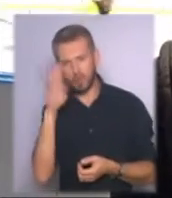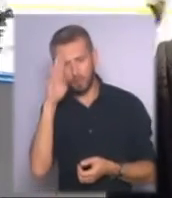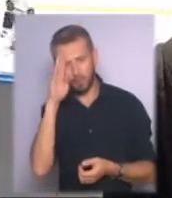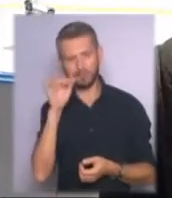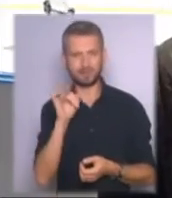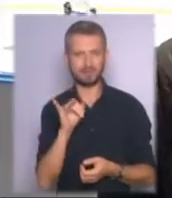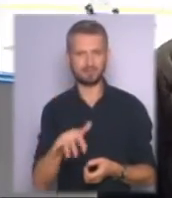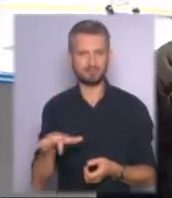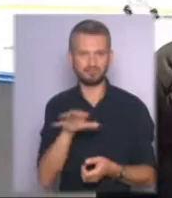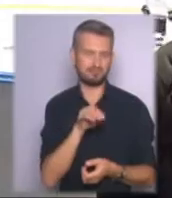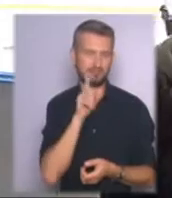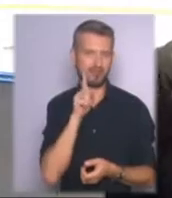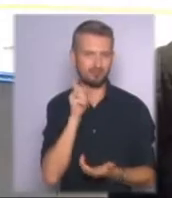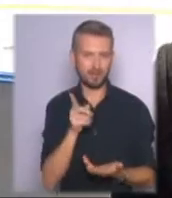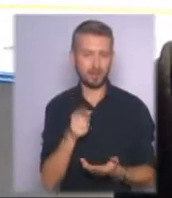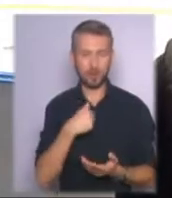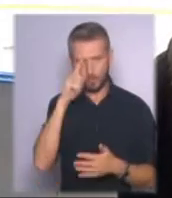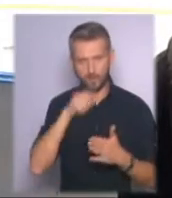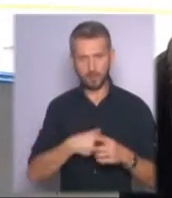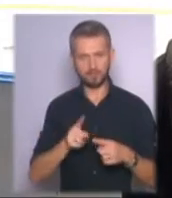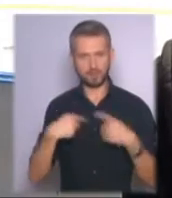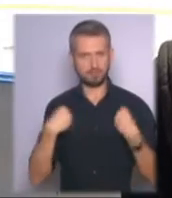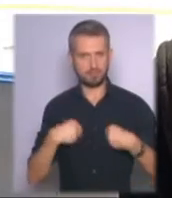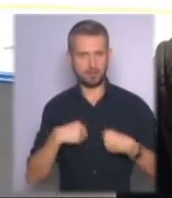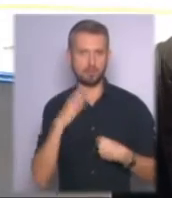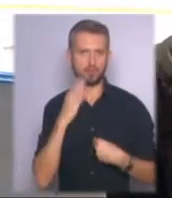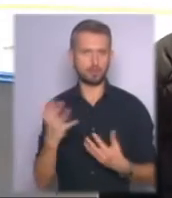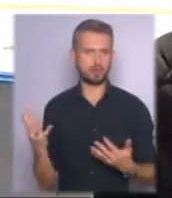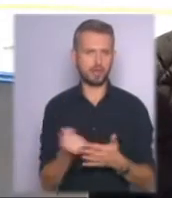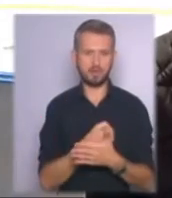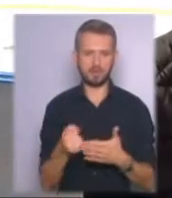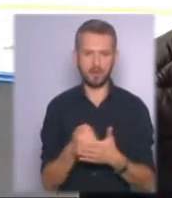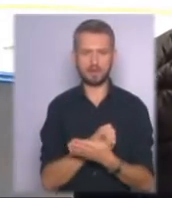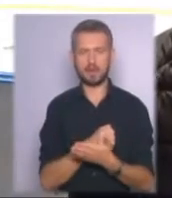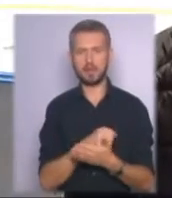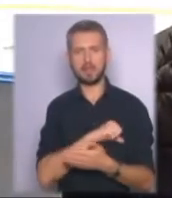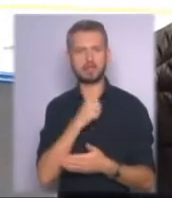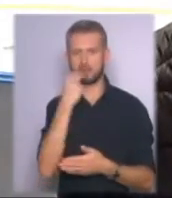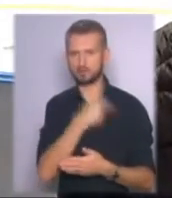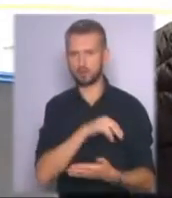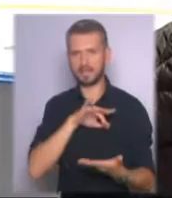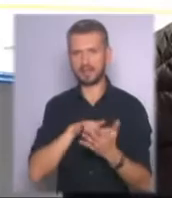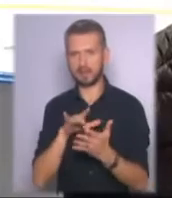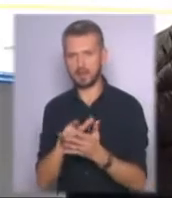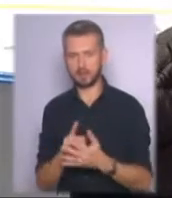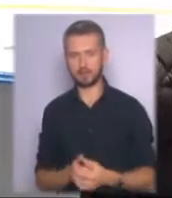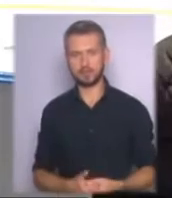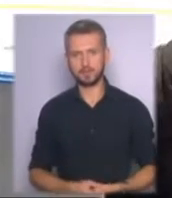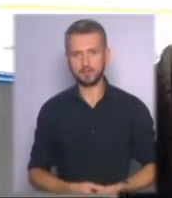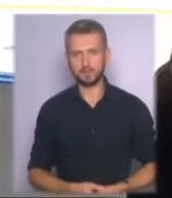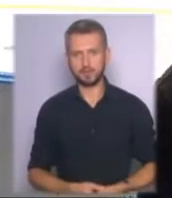И в этой форме ребята будут, девчонки, добиваться самых высоких целей, которые они поставили перед собой, и стать крутыми тренерами.